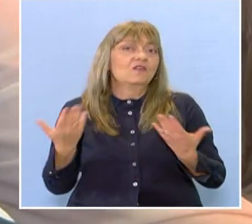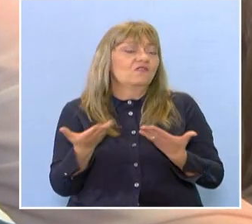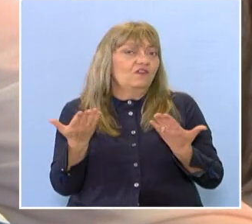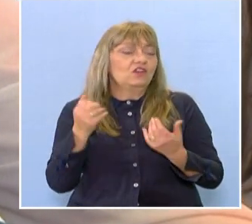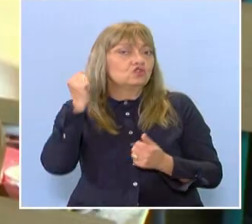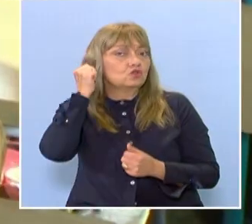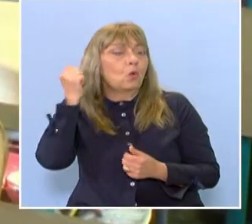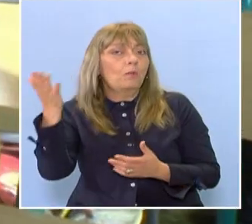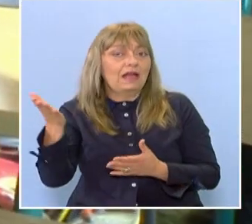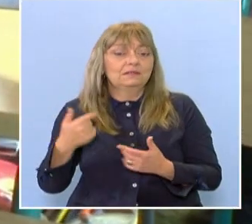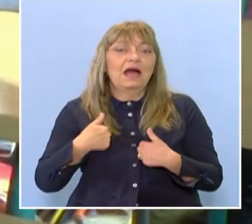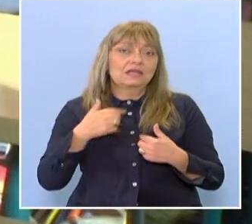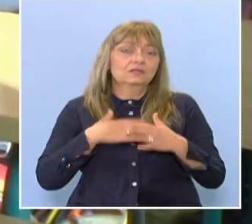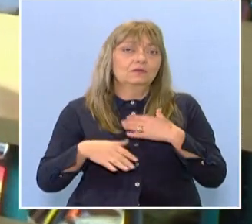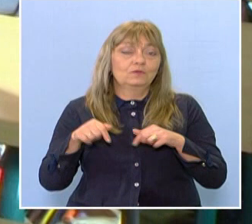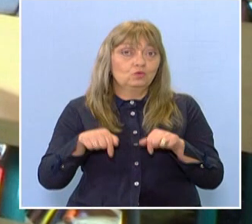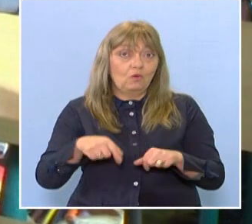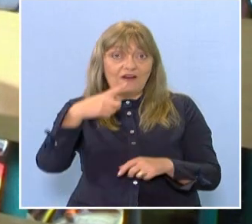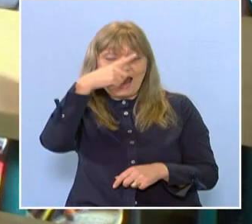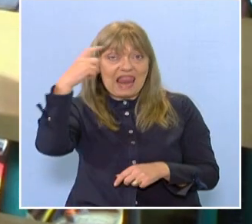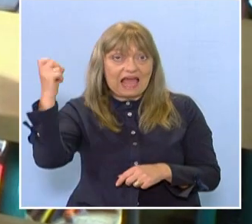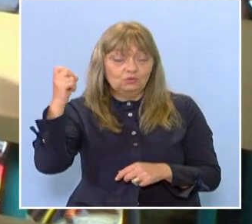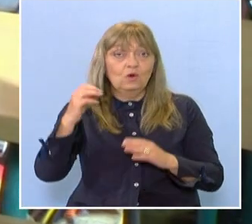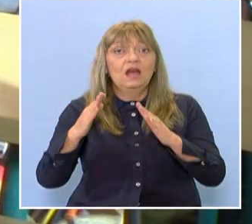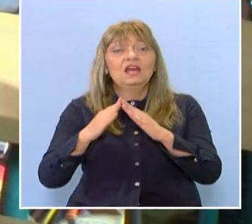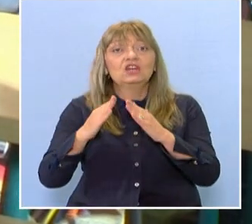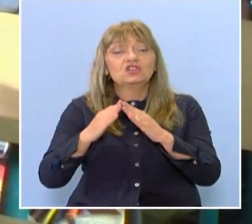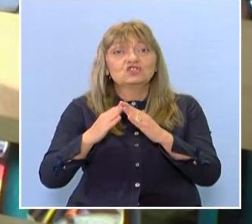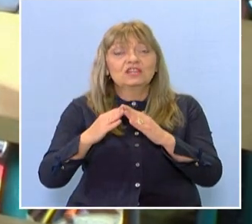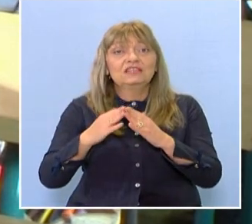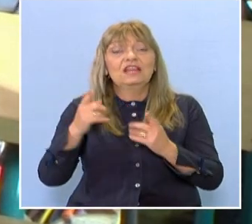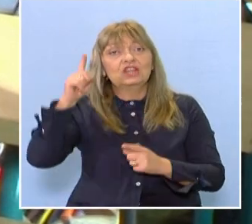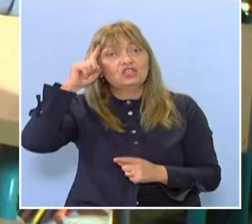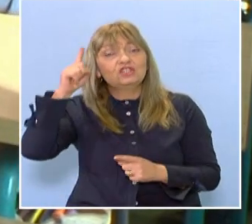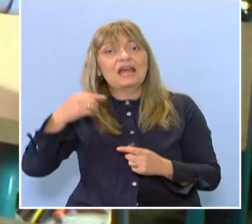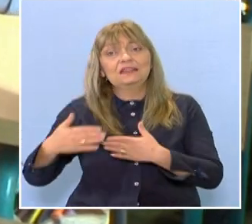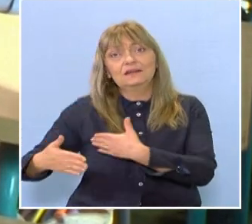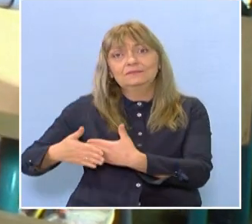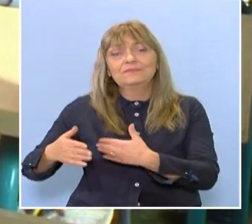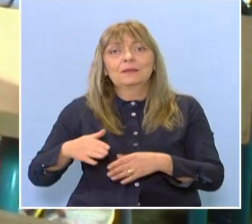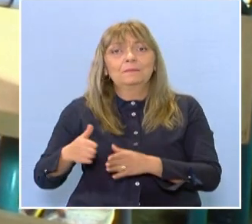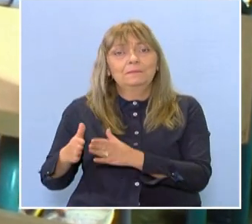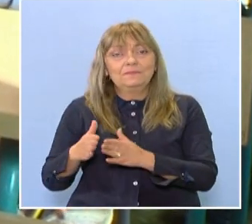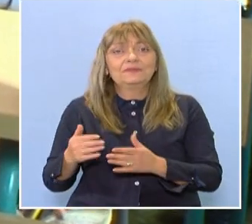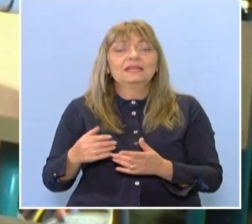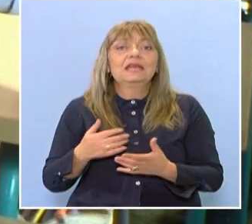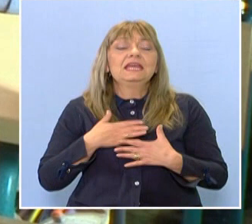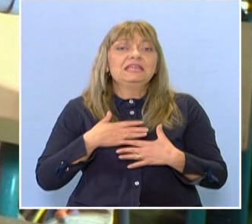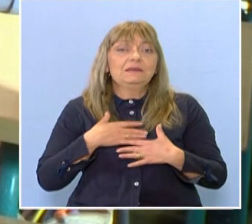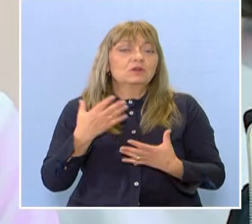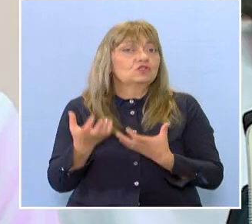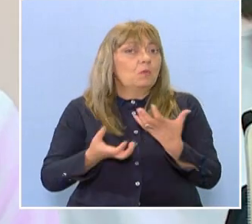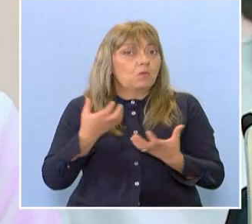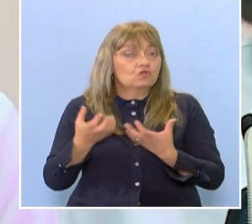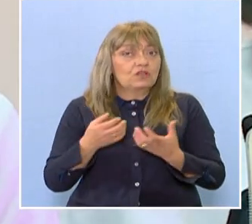се успокоих. Това лято къщата на жената, която живееше точно до нас, се запали, имаше